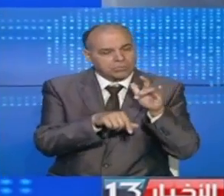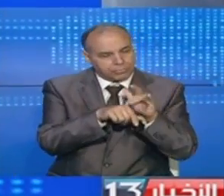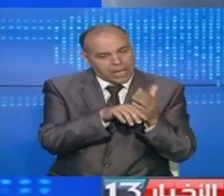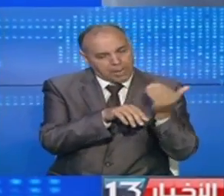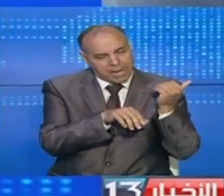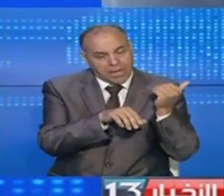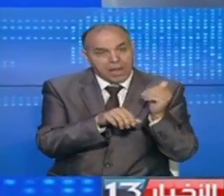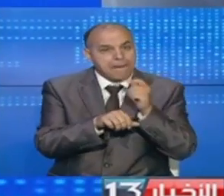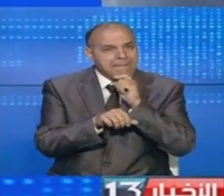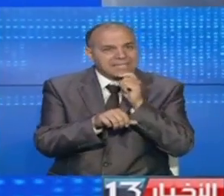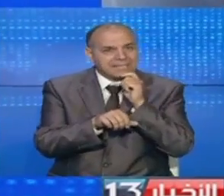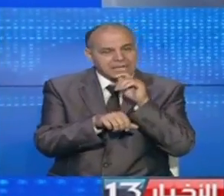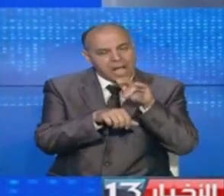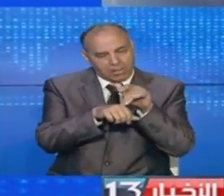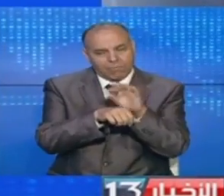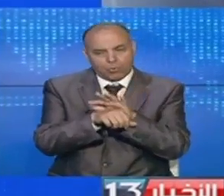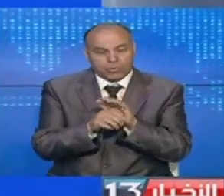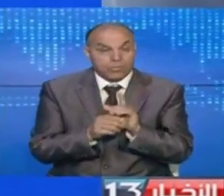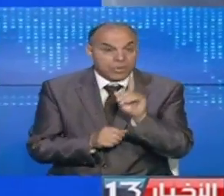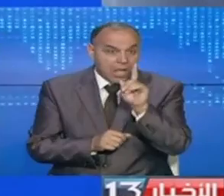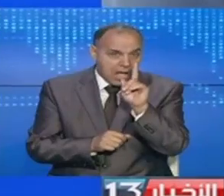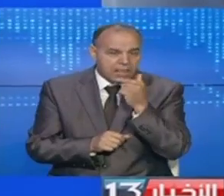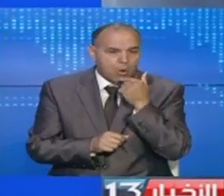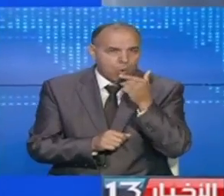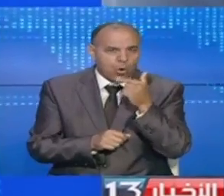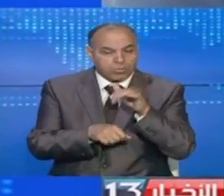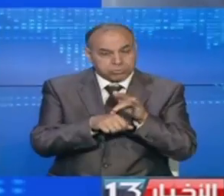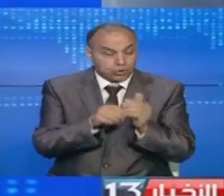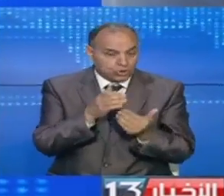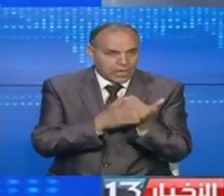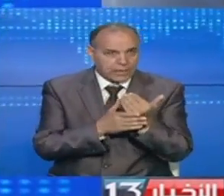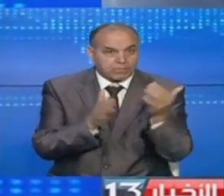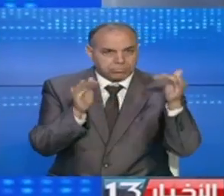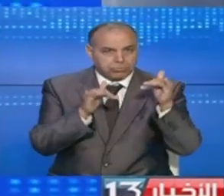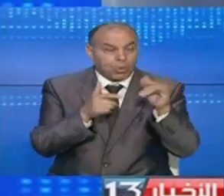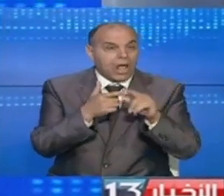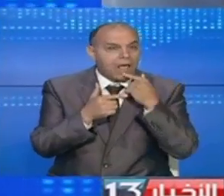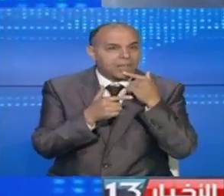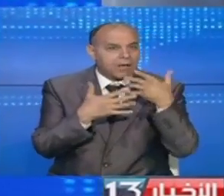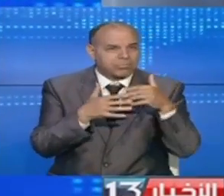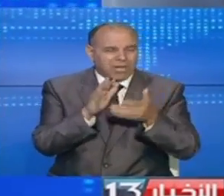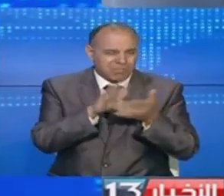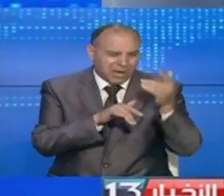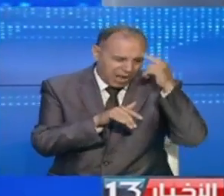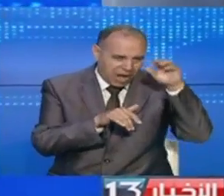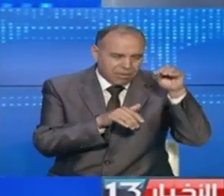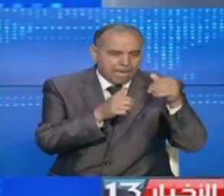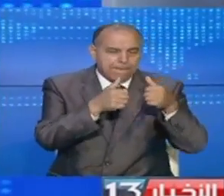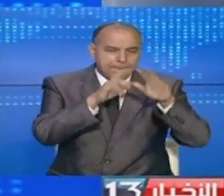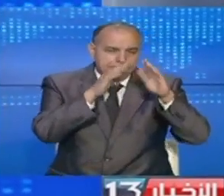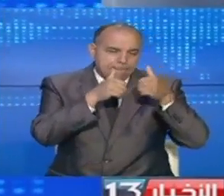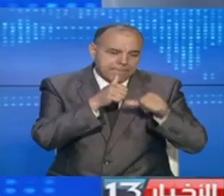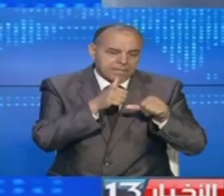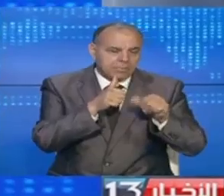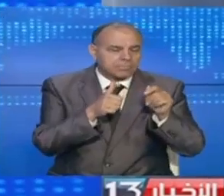سابقة لا تزال حاملة الفيروس، وحالة إصابة جديدة وافدة من ضمن الذين تم إجلاؤهم ووضعهم في مركز